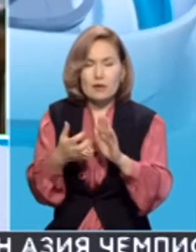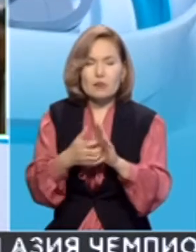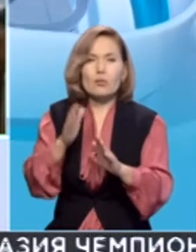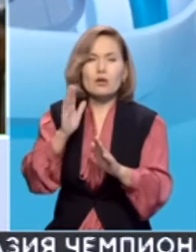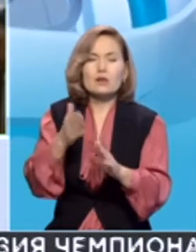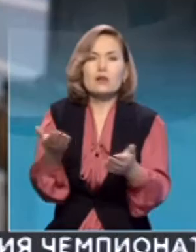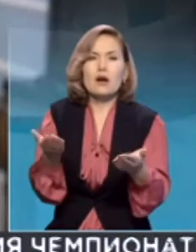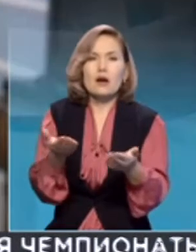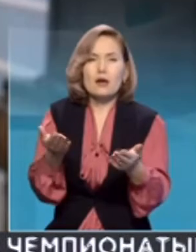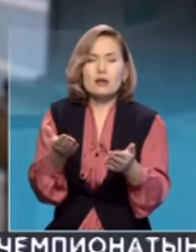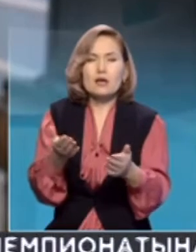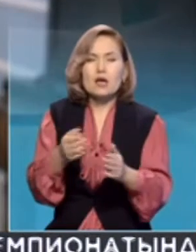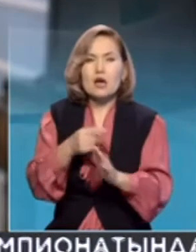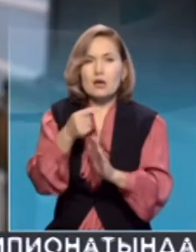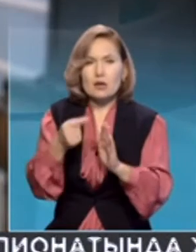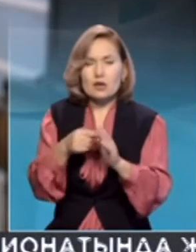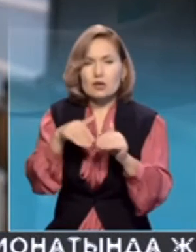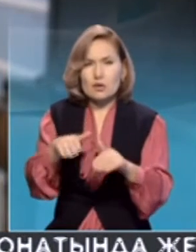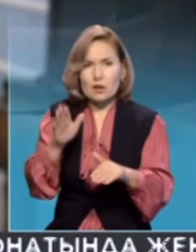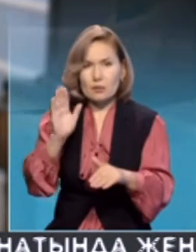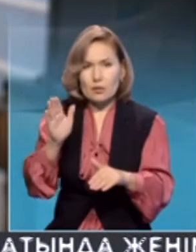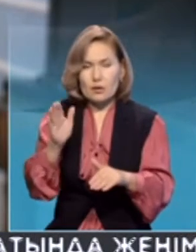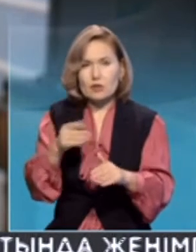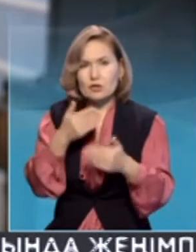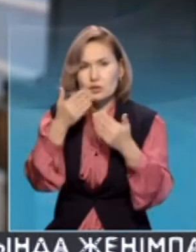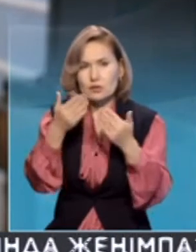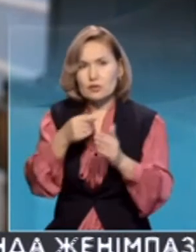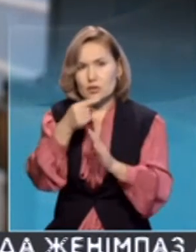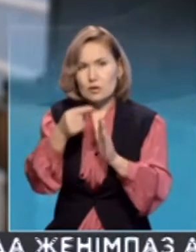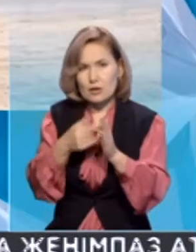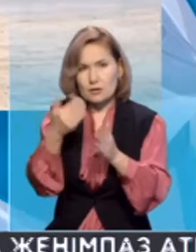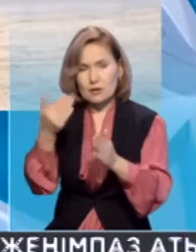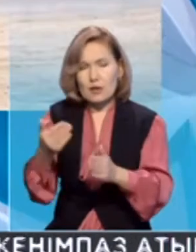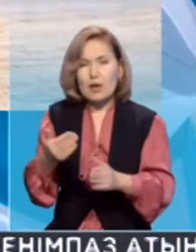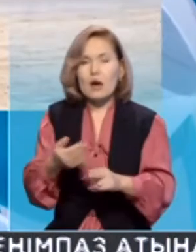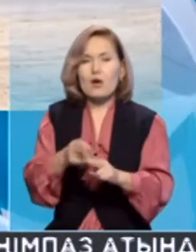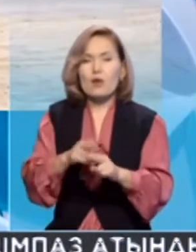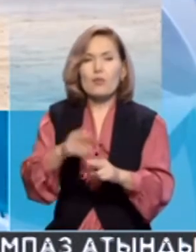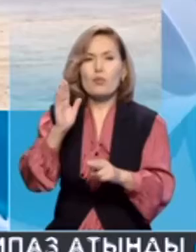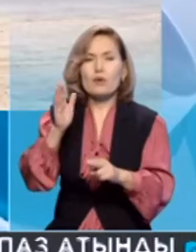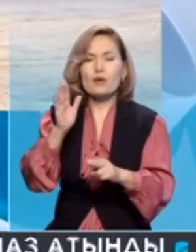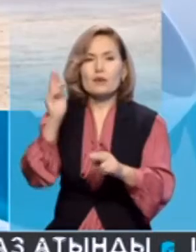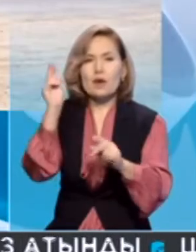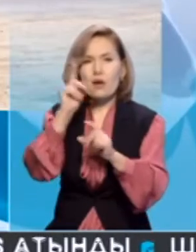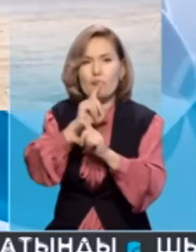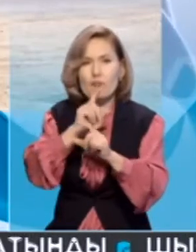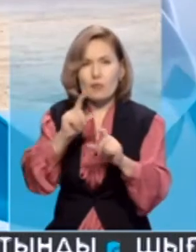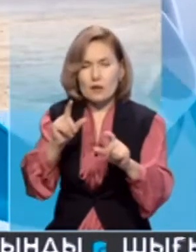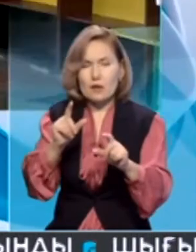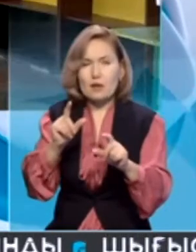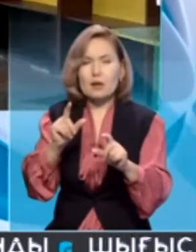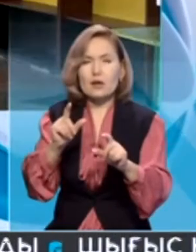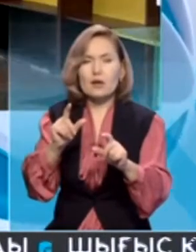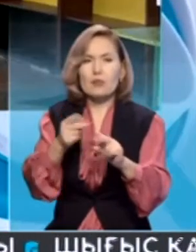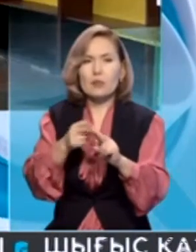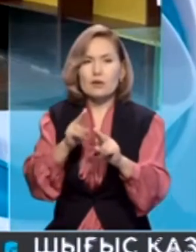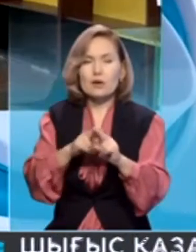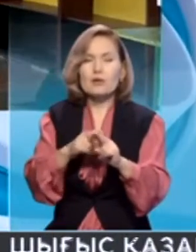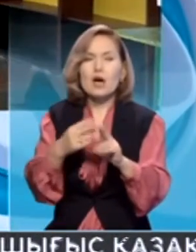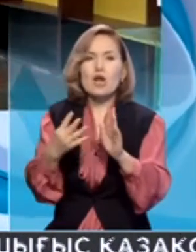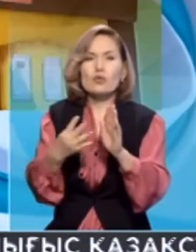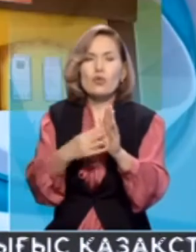Мектеп пен балабақша жетіспеушілігіне қатысты айтар болсақ, бізде 9 мыңға жуық балаға орын